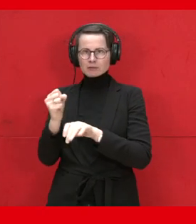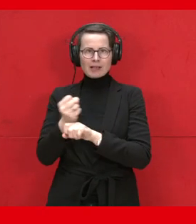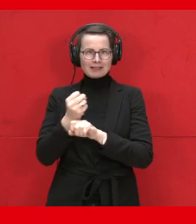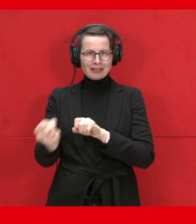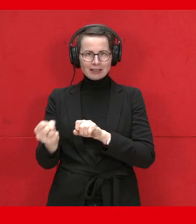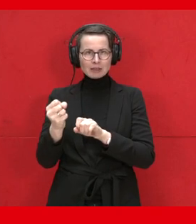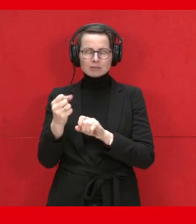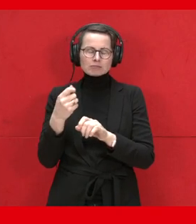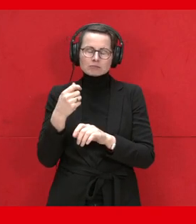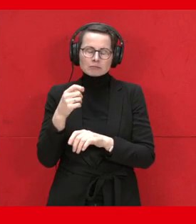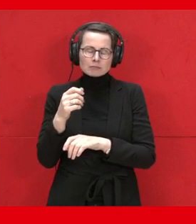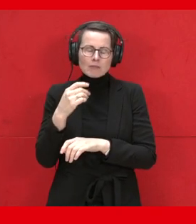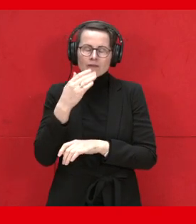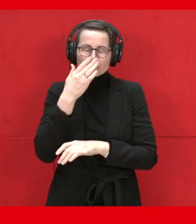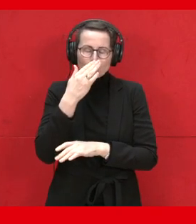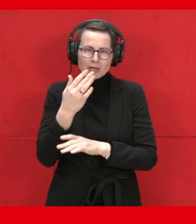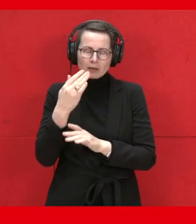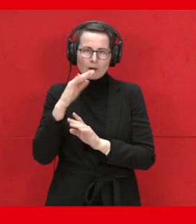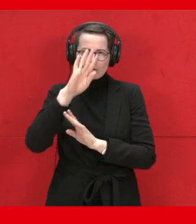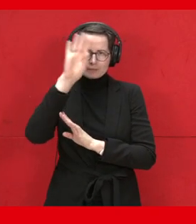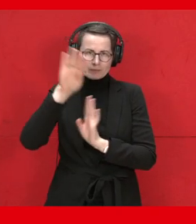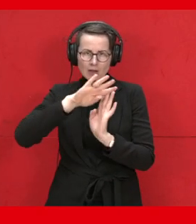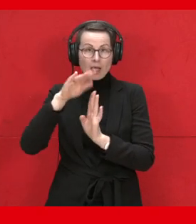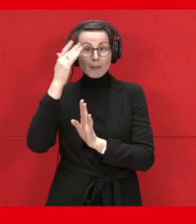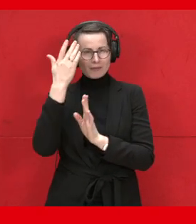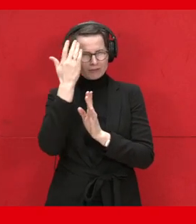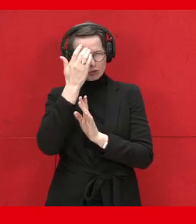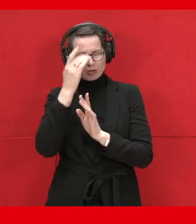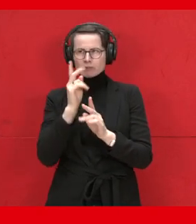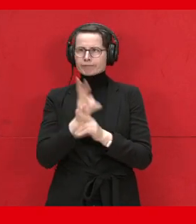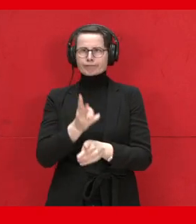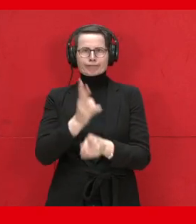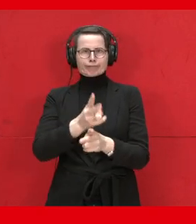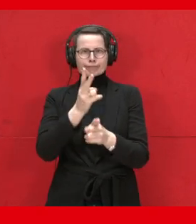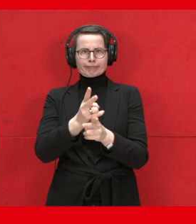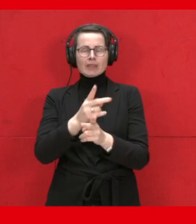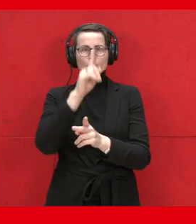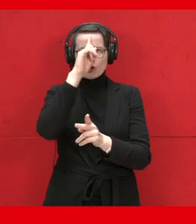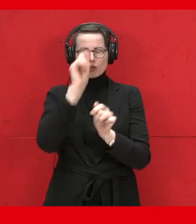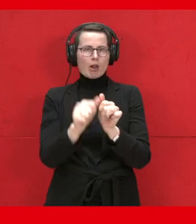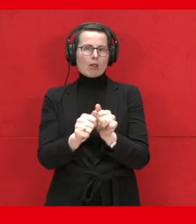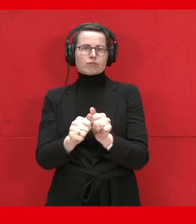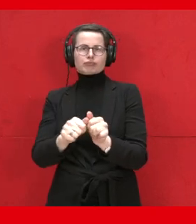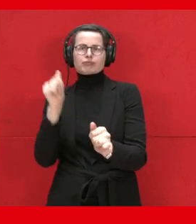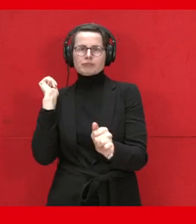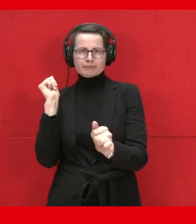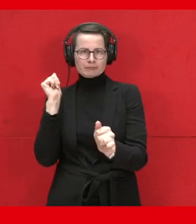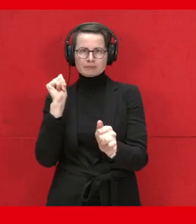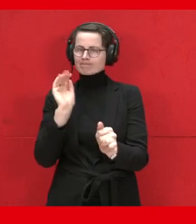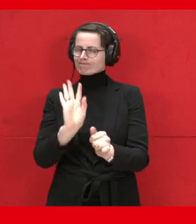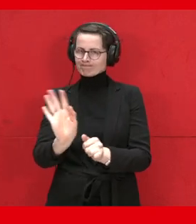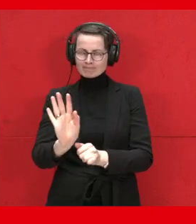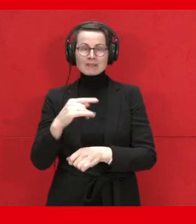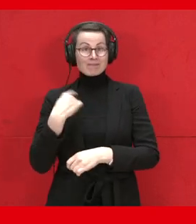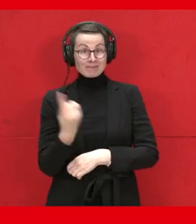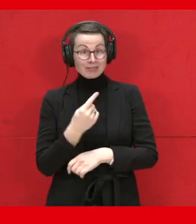wir es versuchen. Wir würden, wenn wir weiter so machen würden, geradewegs ins Abseits gehen. Und wir sind der festen